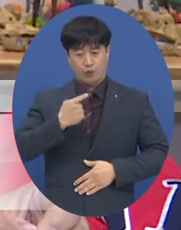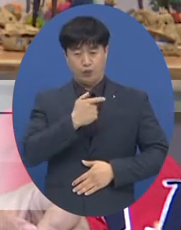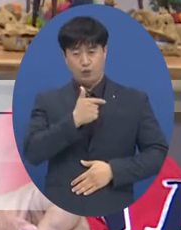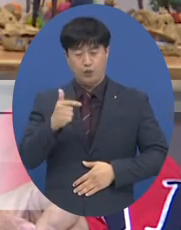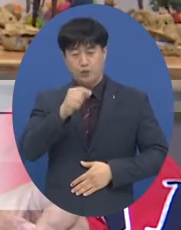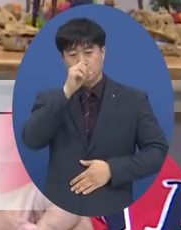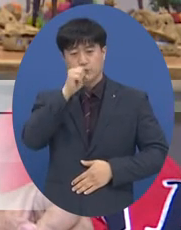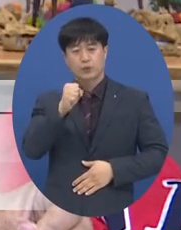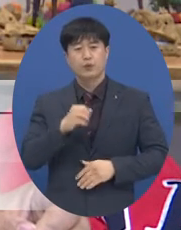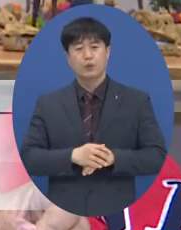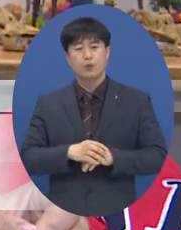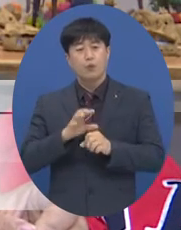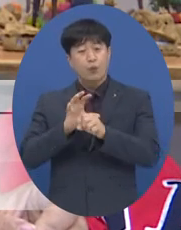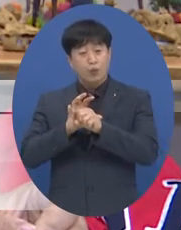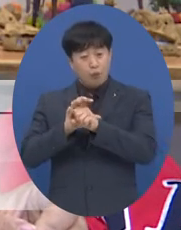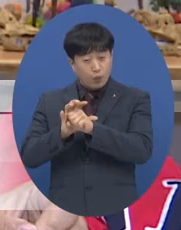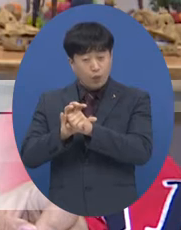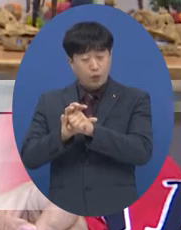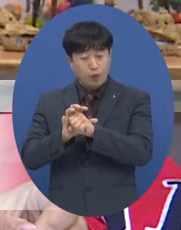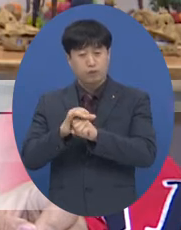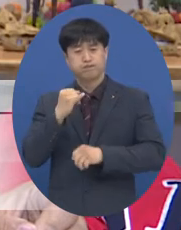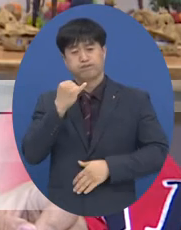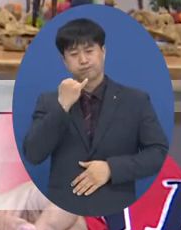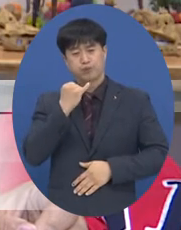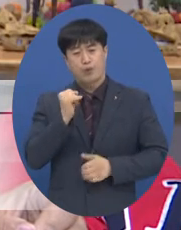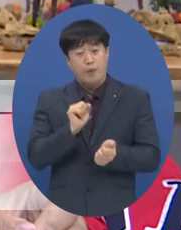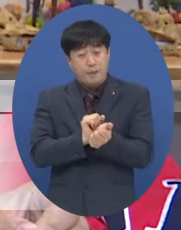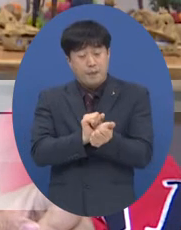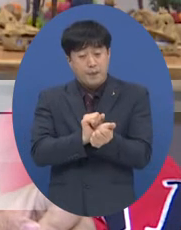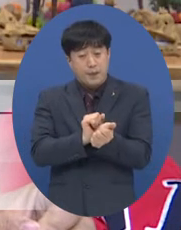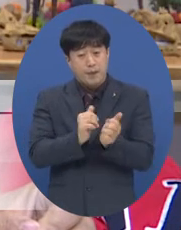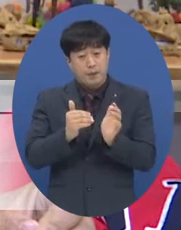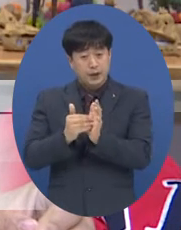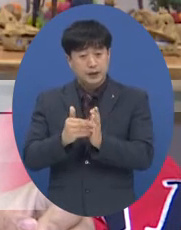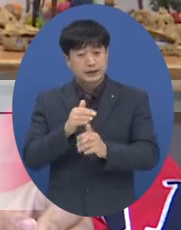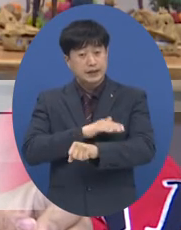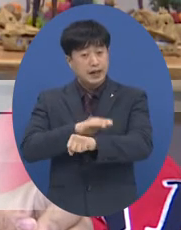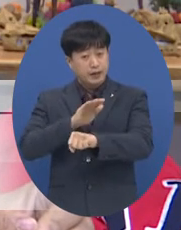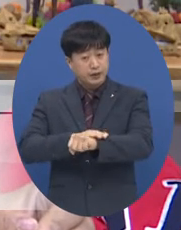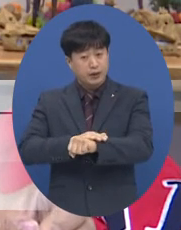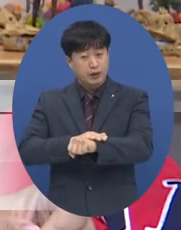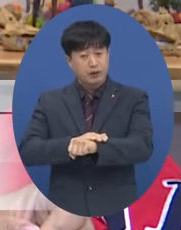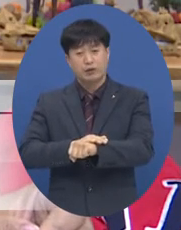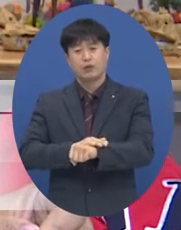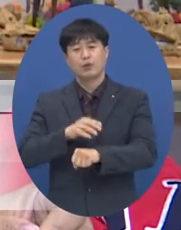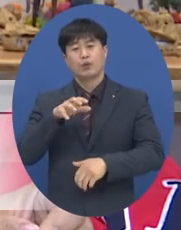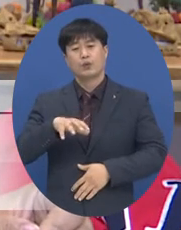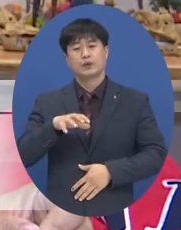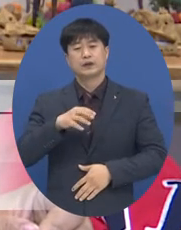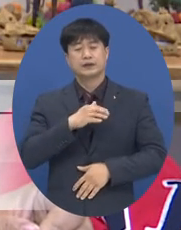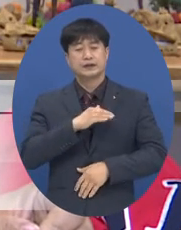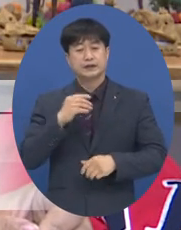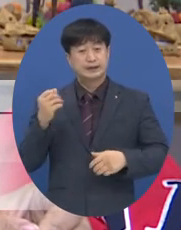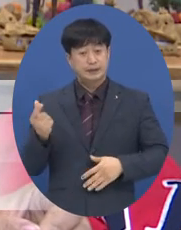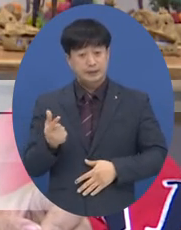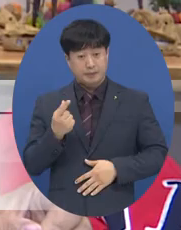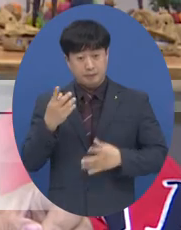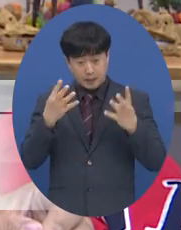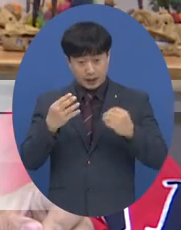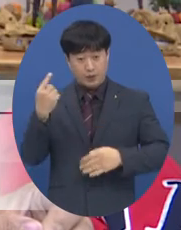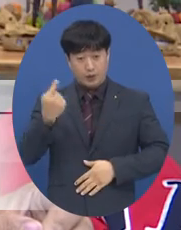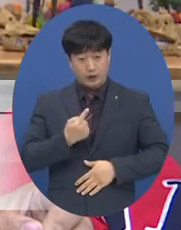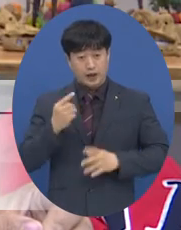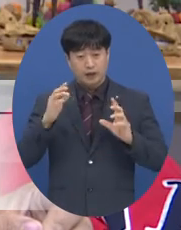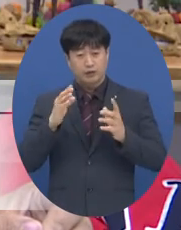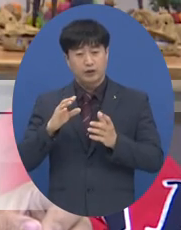곳에 와서 너무 좋고요. 코로나만 괜찮고 방역만 잘 되는 곳이라면 자주 나와서 아이들이랑